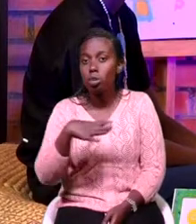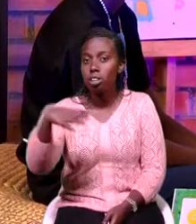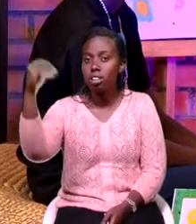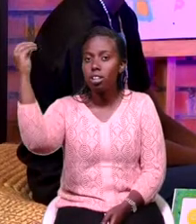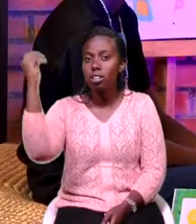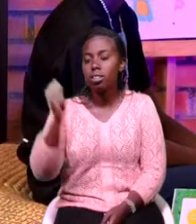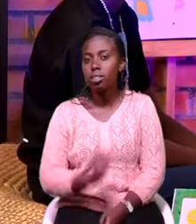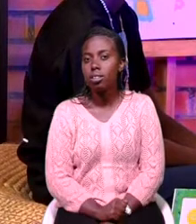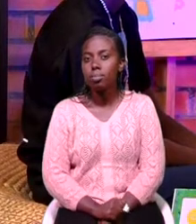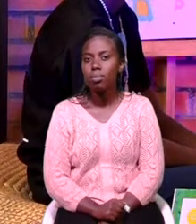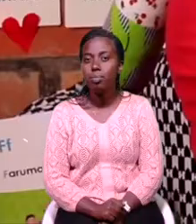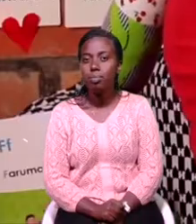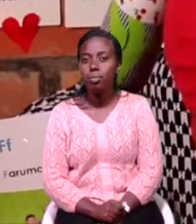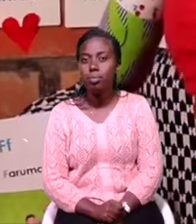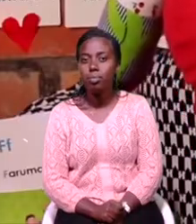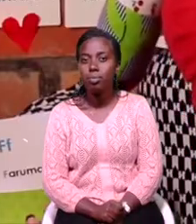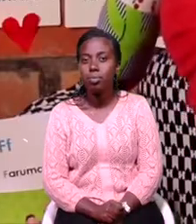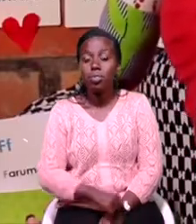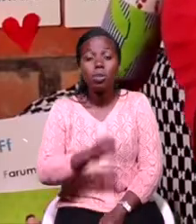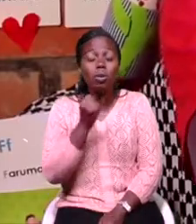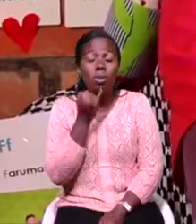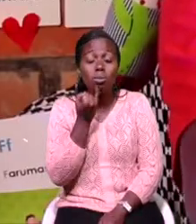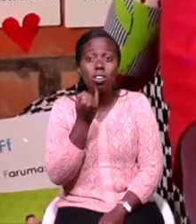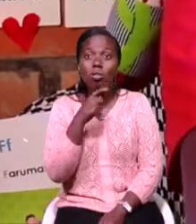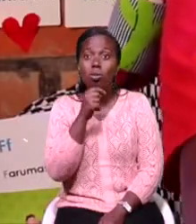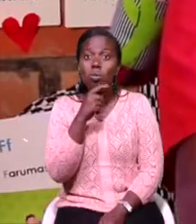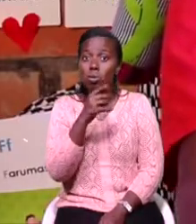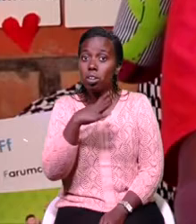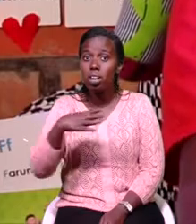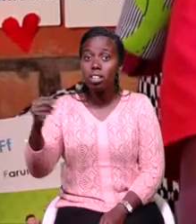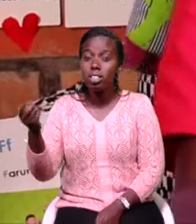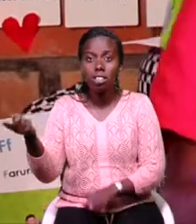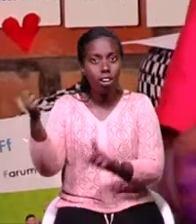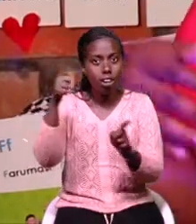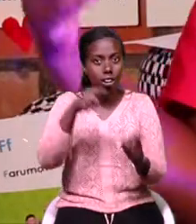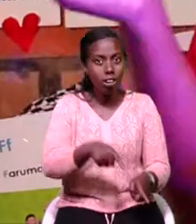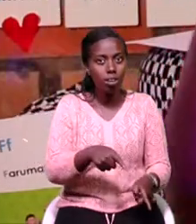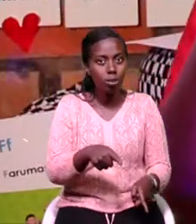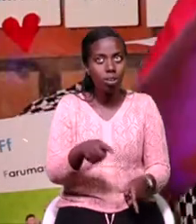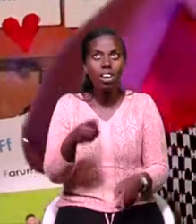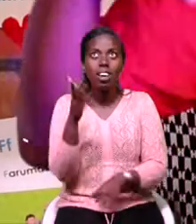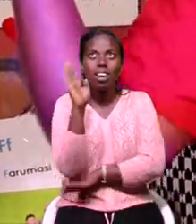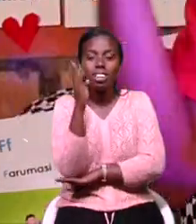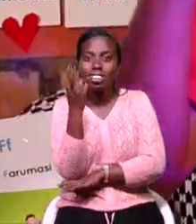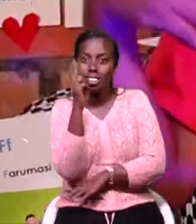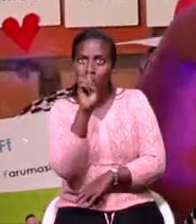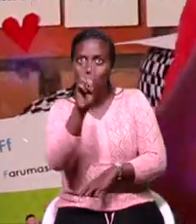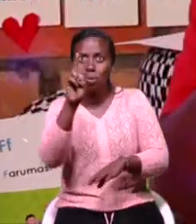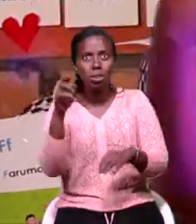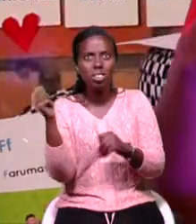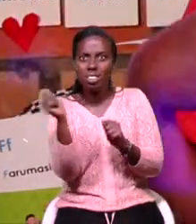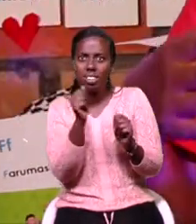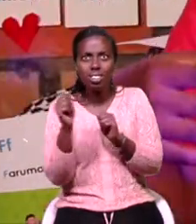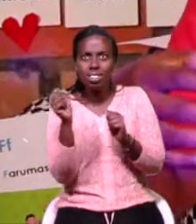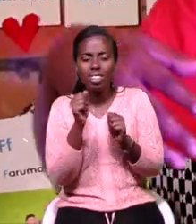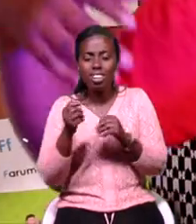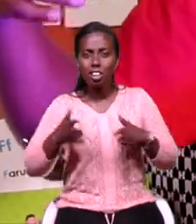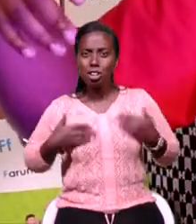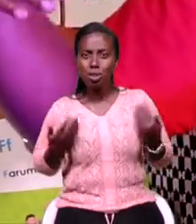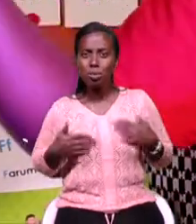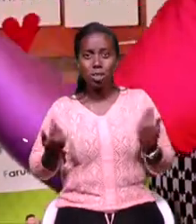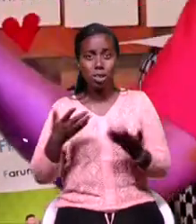yigendeye. Wa mwana w'umuhungu yagezeho aragaruka. Igiti kimubonye kirinyaganyiza n'ibyishimo